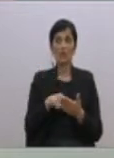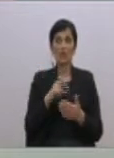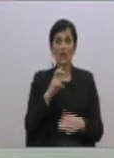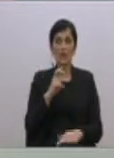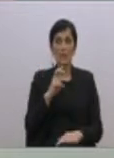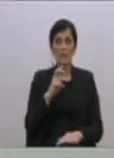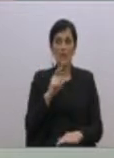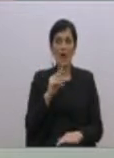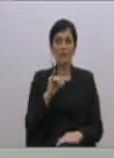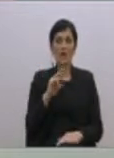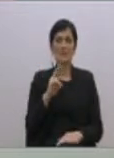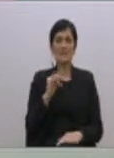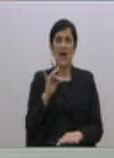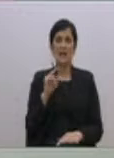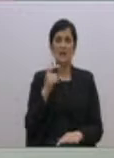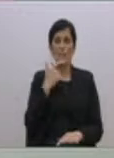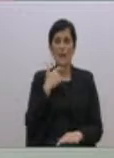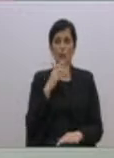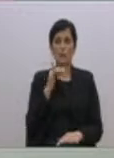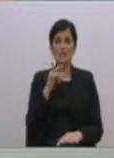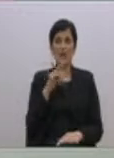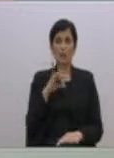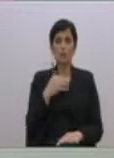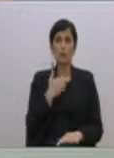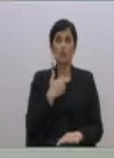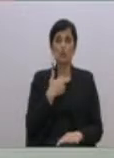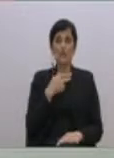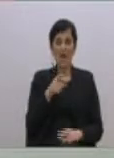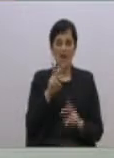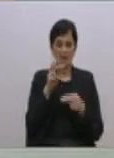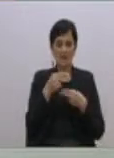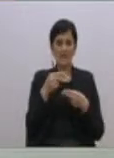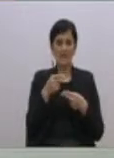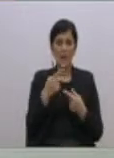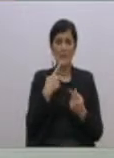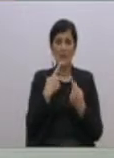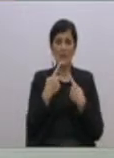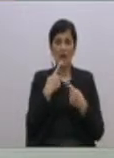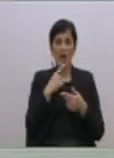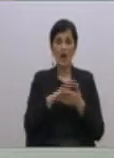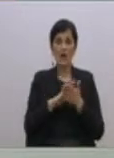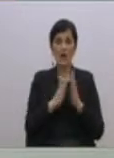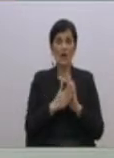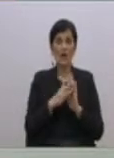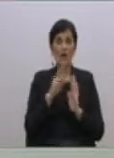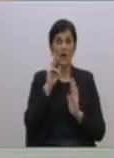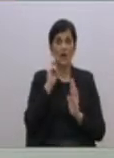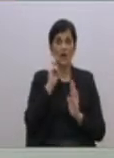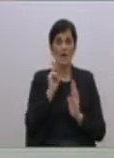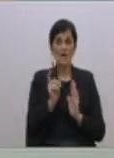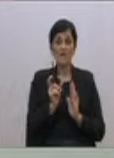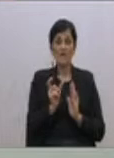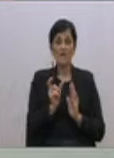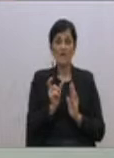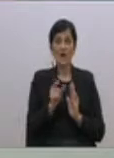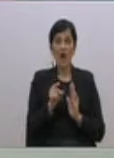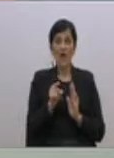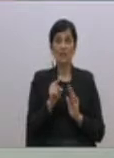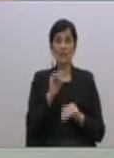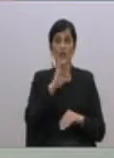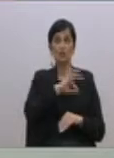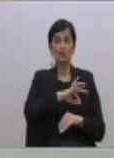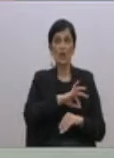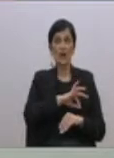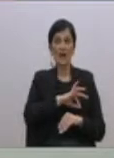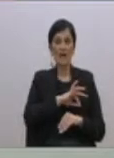ზაქაძე. ბატონო სანდრო, ჩვენ მაგ თემაზე გავიარეთ, რომ ვადები სანამ იქნება, სანამ შეღავათები